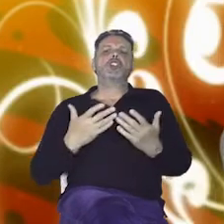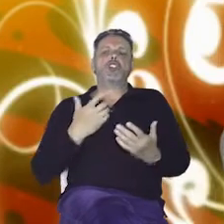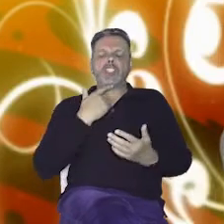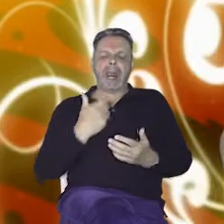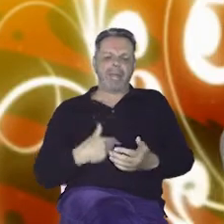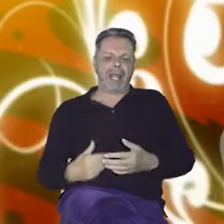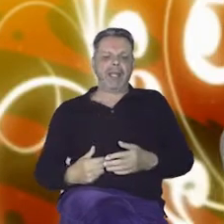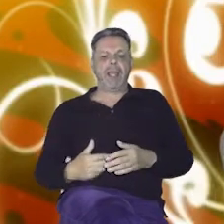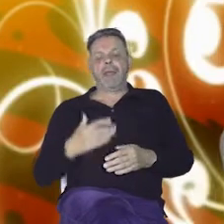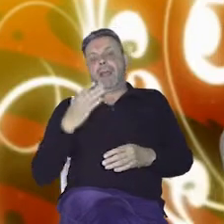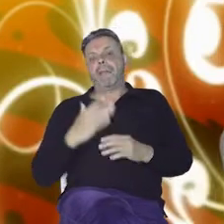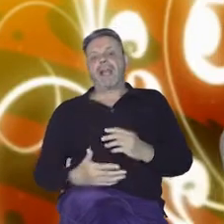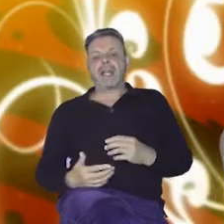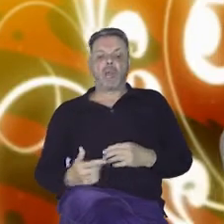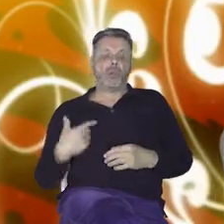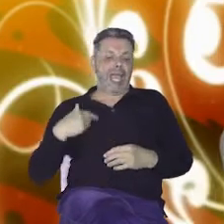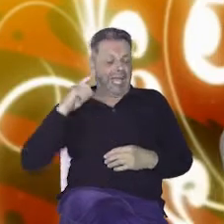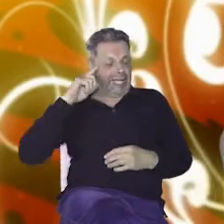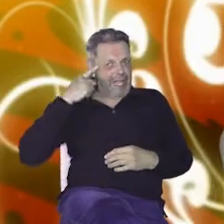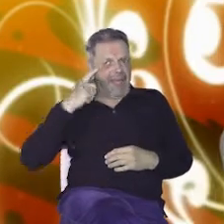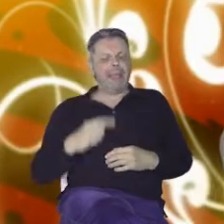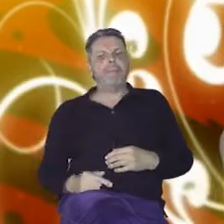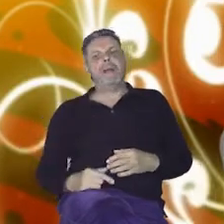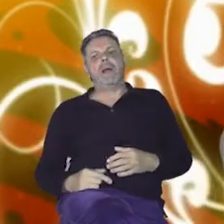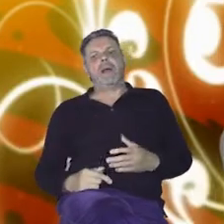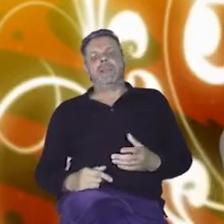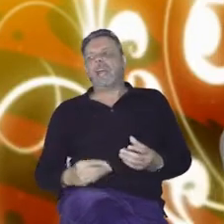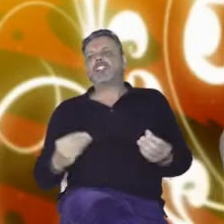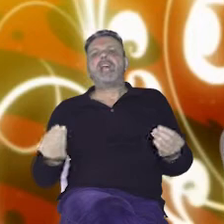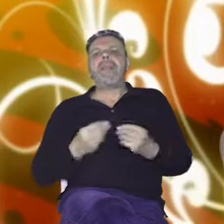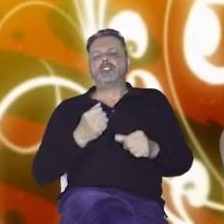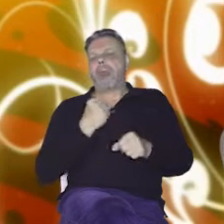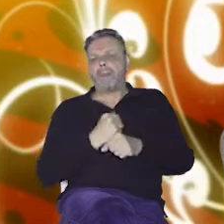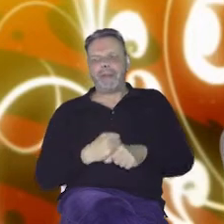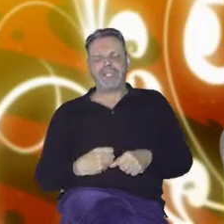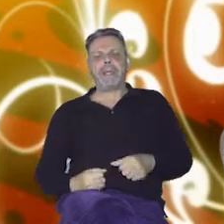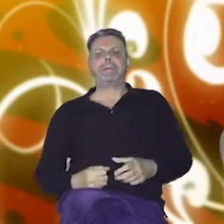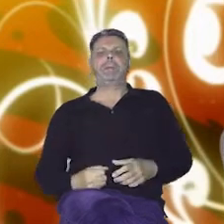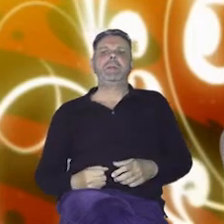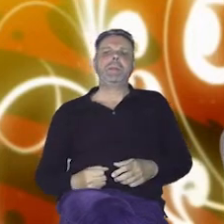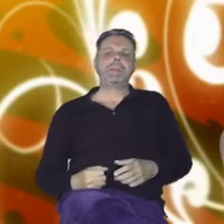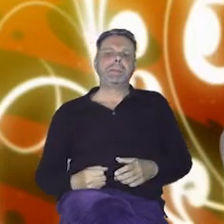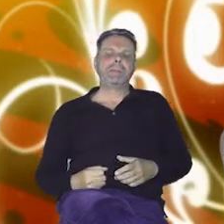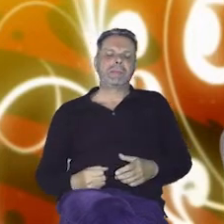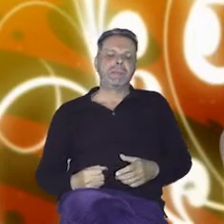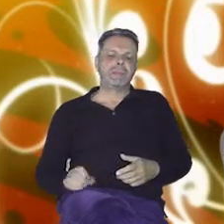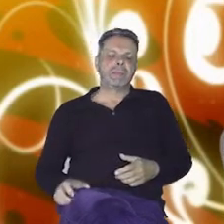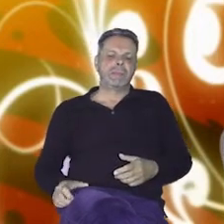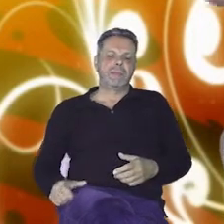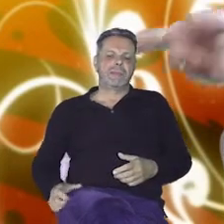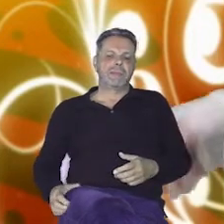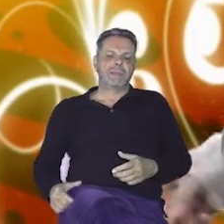jer na kraju krajeva ja se nadam da će se zbilja nešto pokrenuti, ne samo zbog naputaka